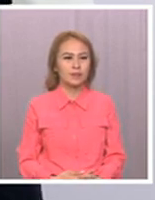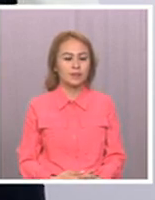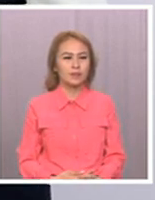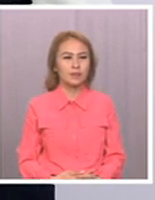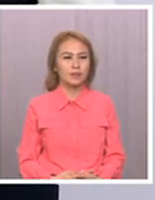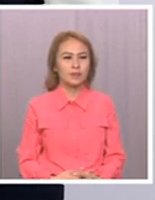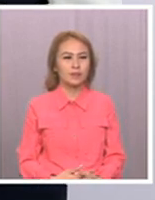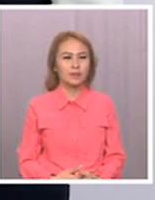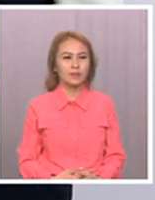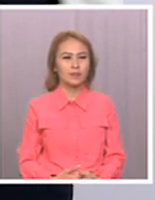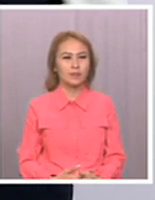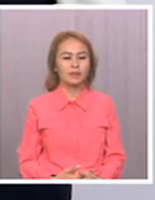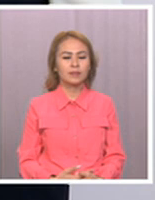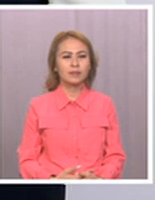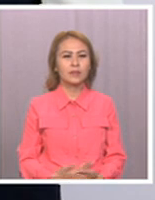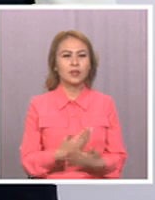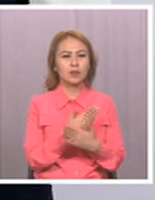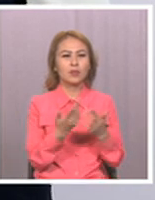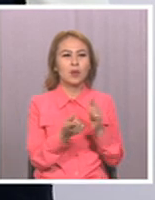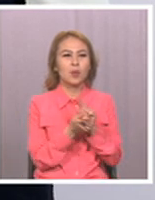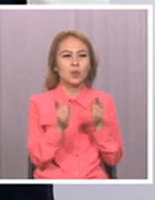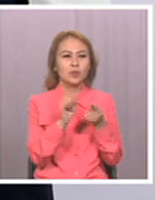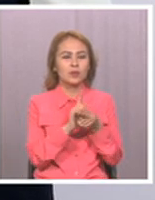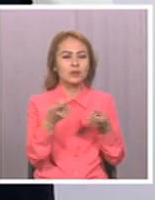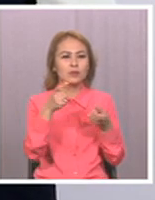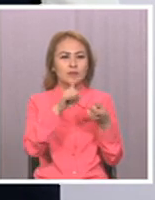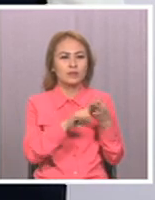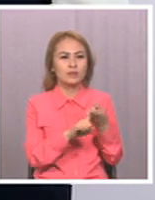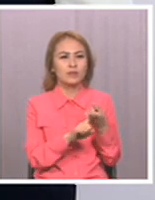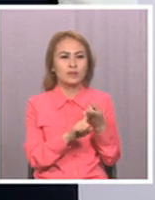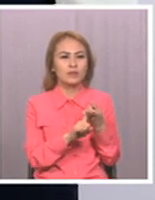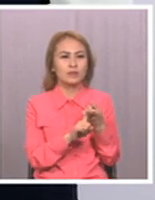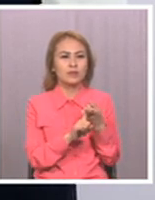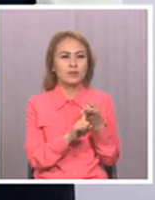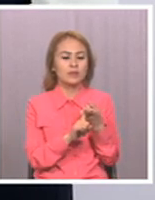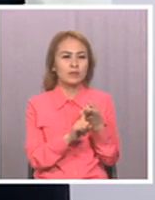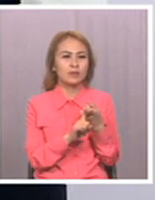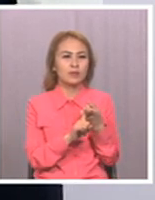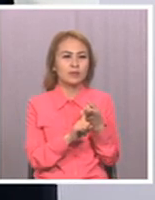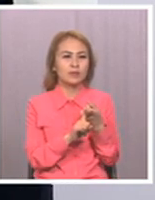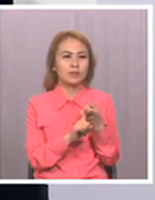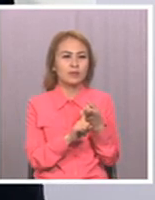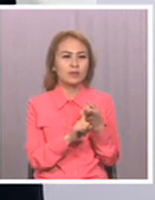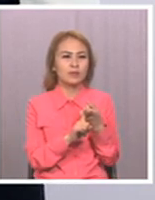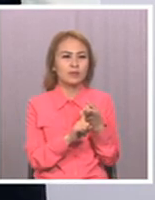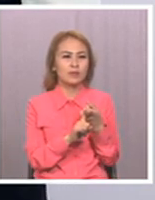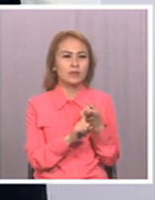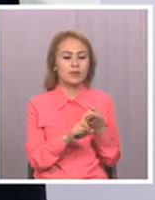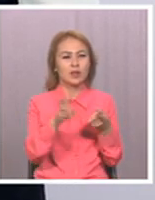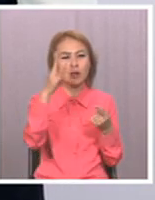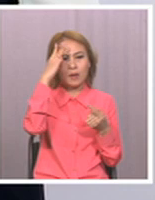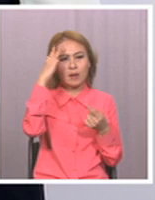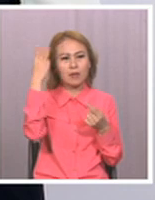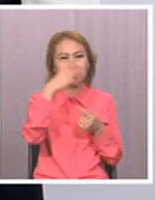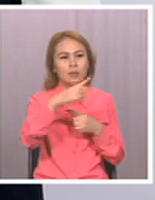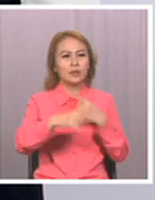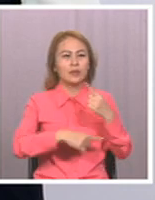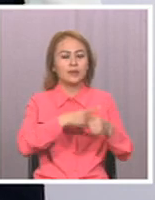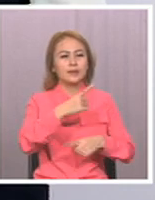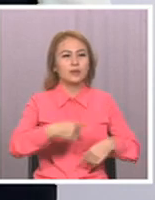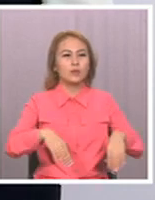яғни бұл қатардың өзгеріс құлашы 75-ке тең болады. Және келесі